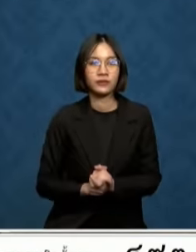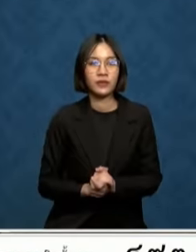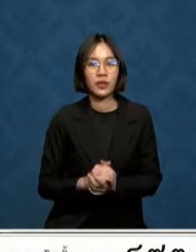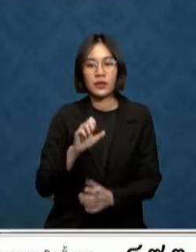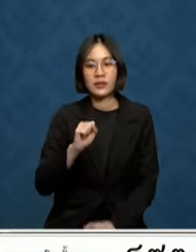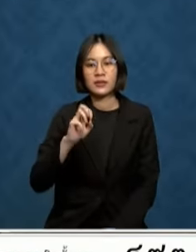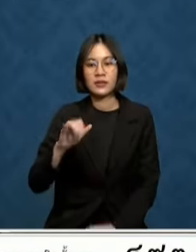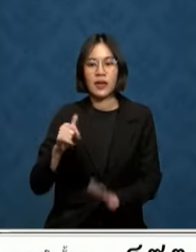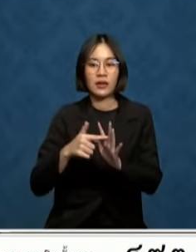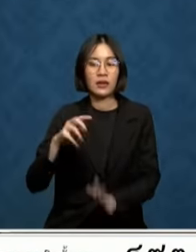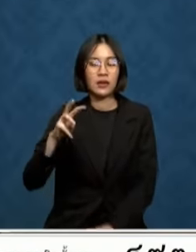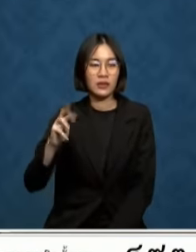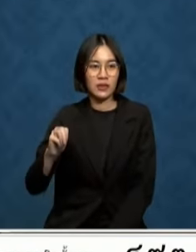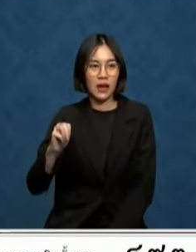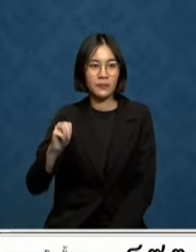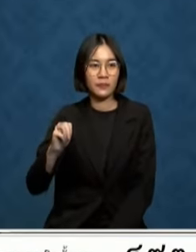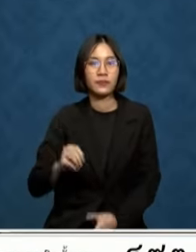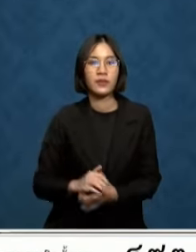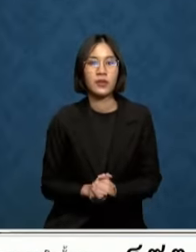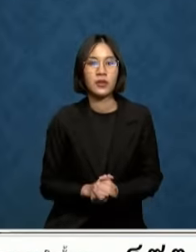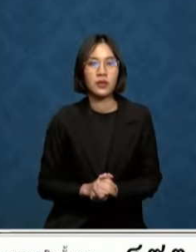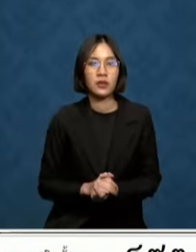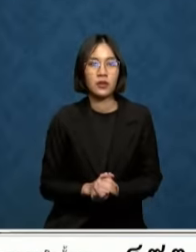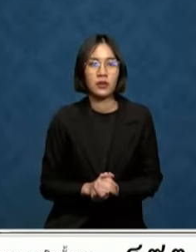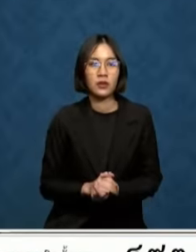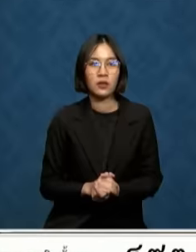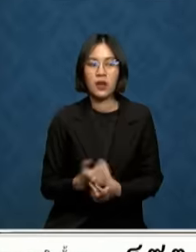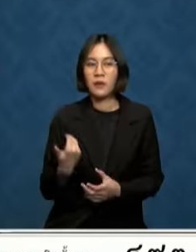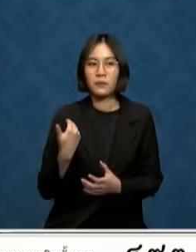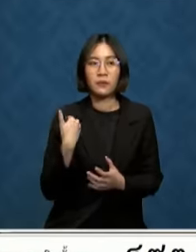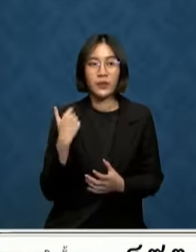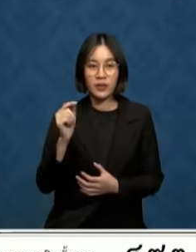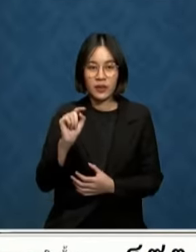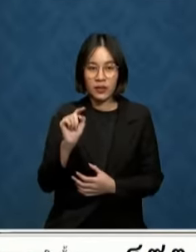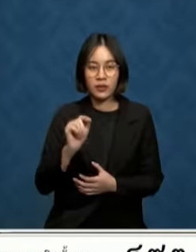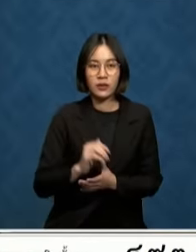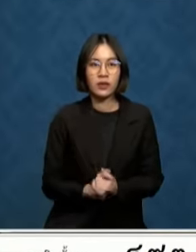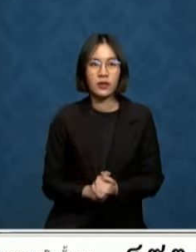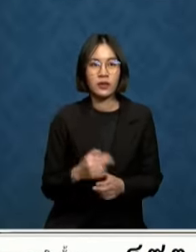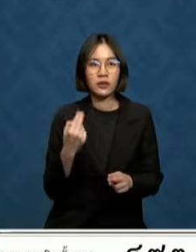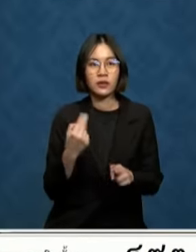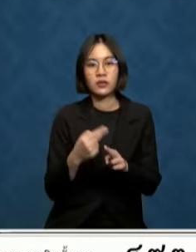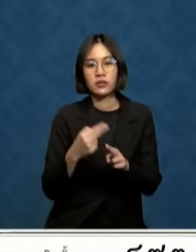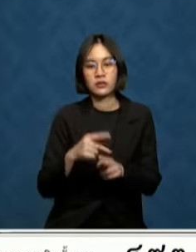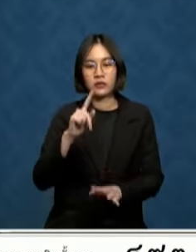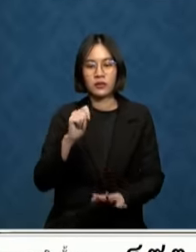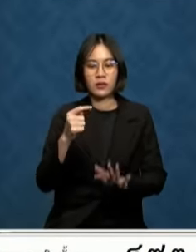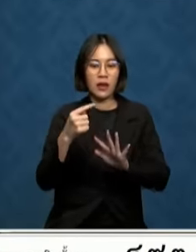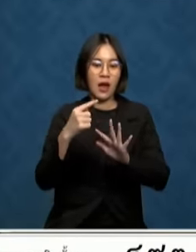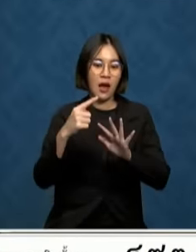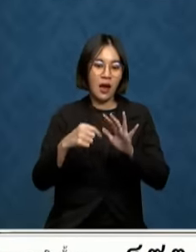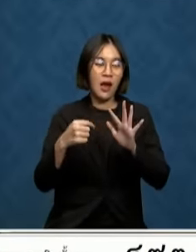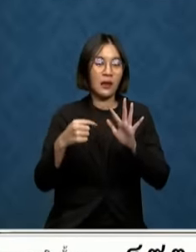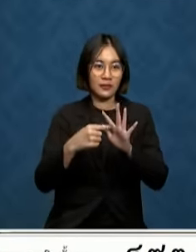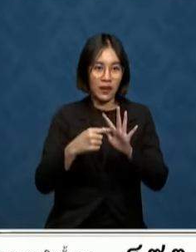นายสยามทีระวุ หรอสหายเข้เหือมาม่วงและยัมีกรณีของคุณต้าวันเฉลิมท